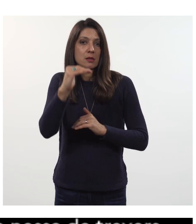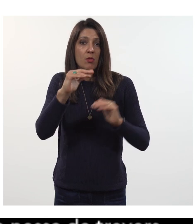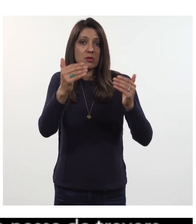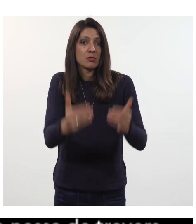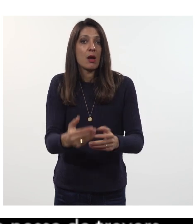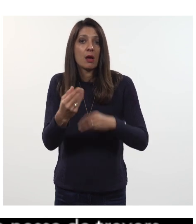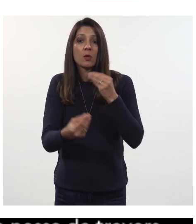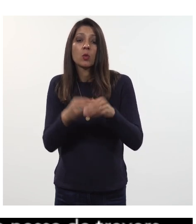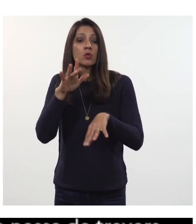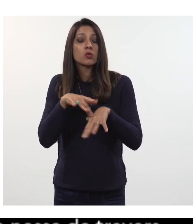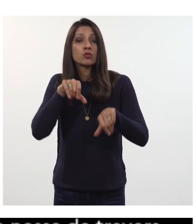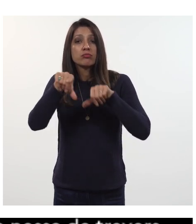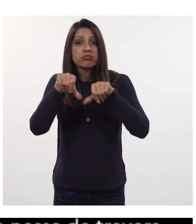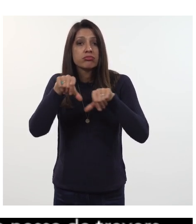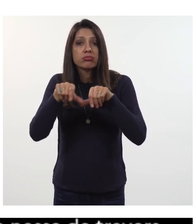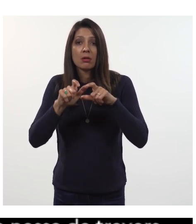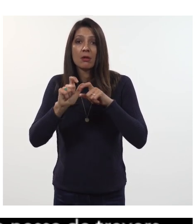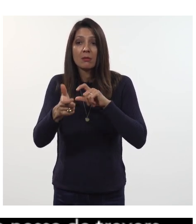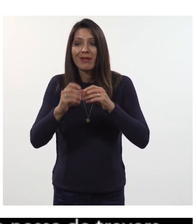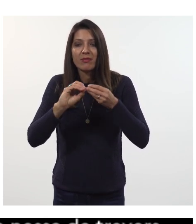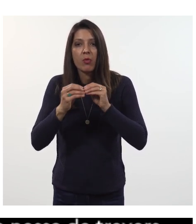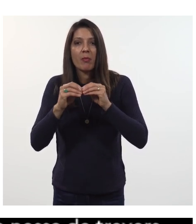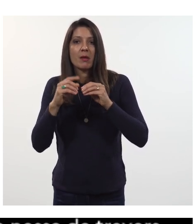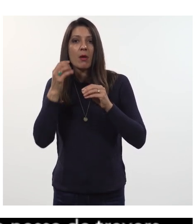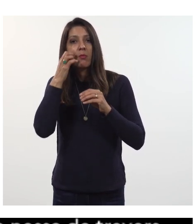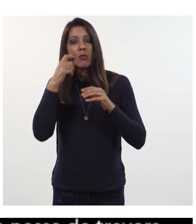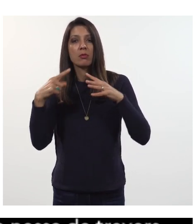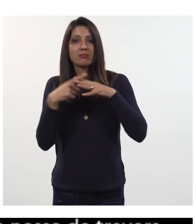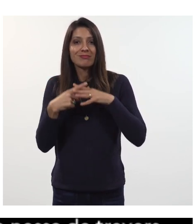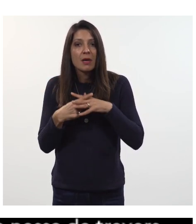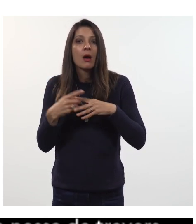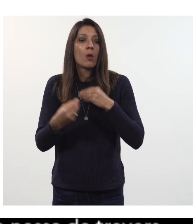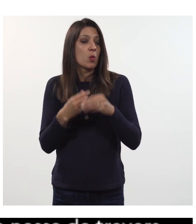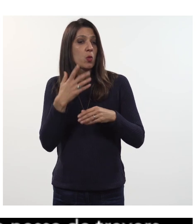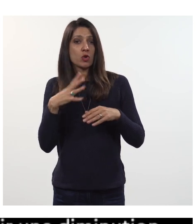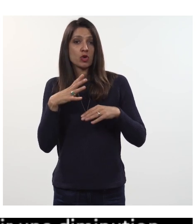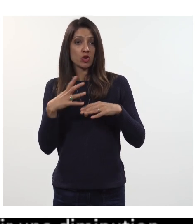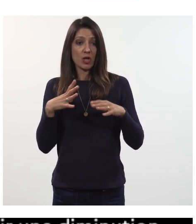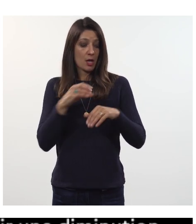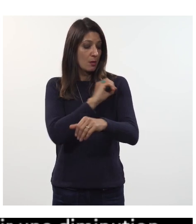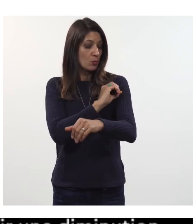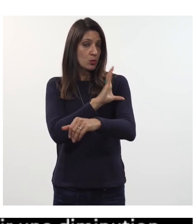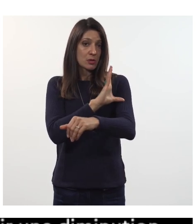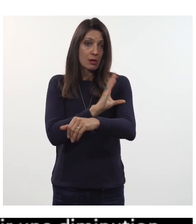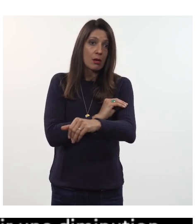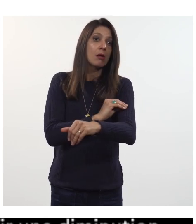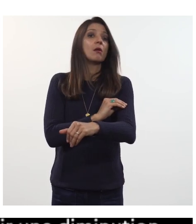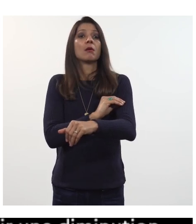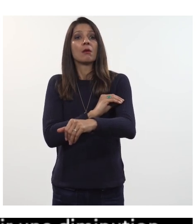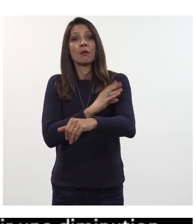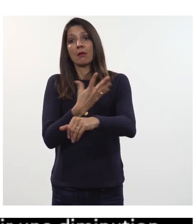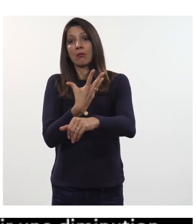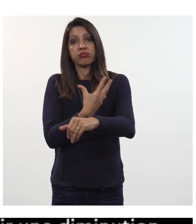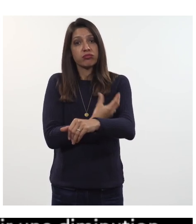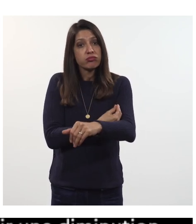d'esca. Le tube digestif, il a impacté le tube digestif. Il y a bien sûr des cellules qui permettent d'absorber, mais il y a du muscle aussi, hein. Le